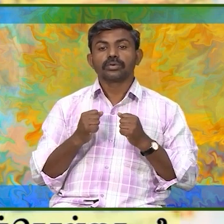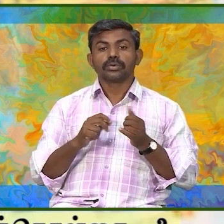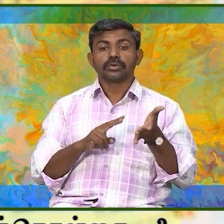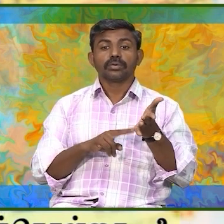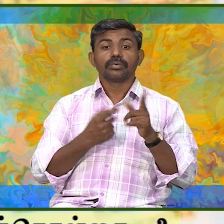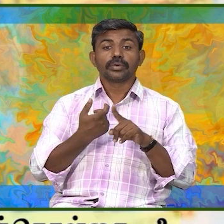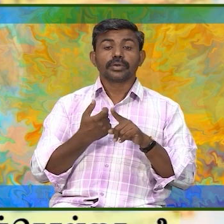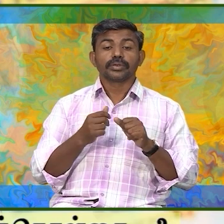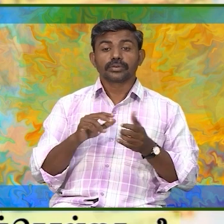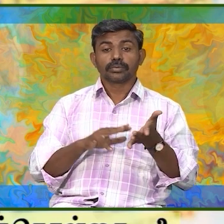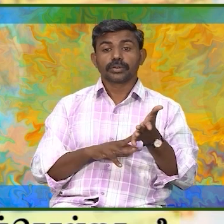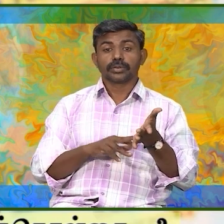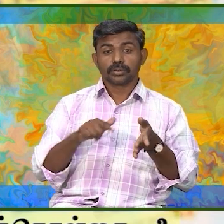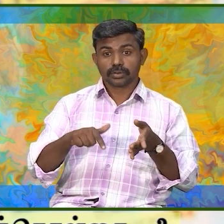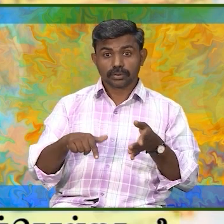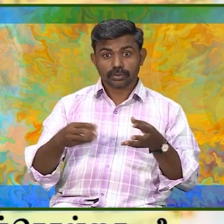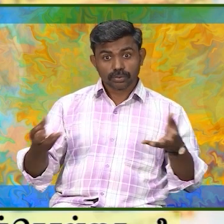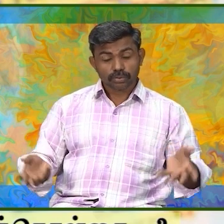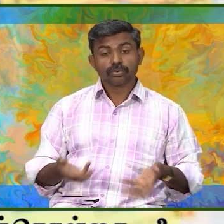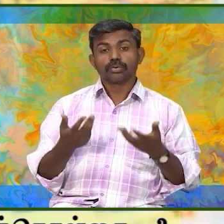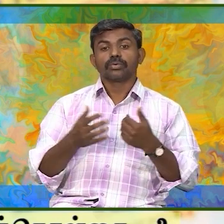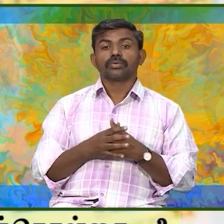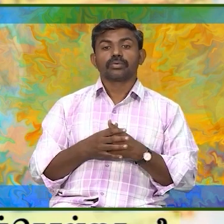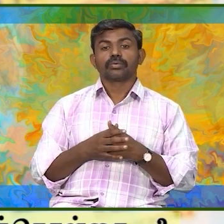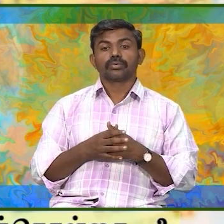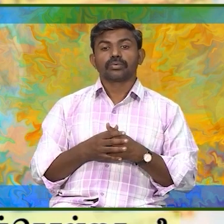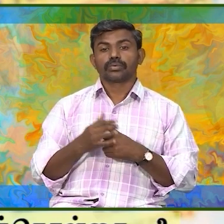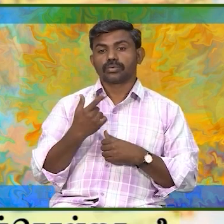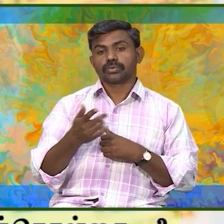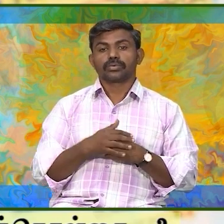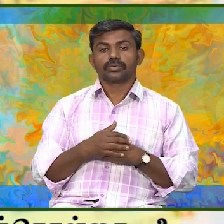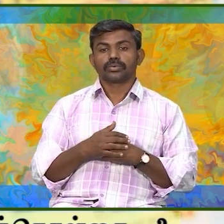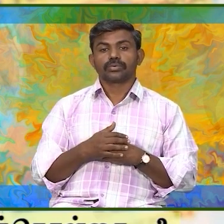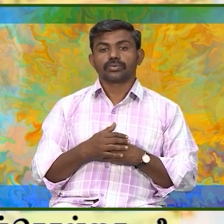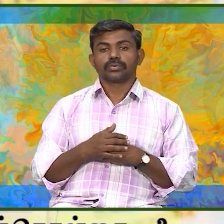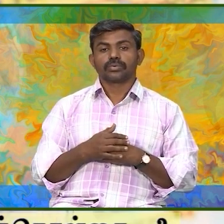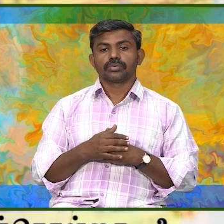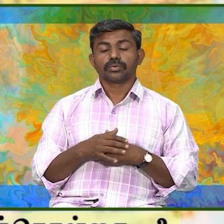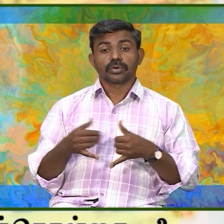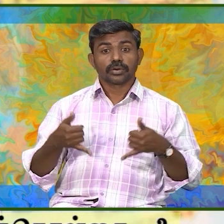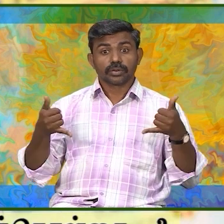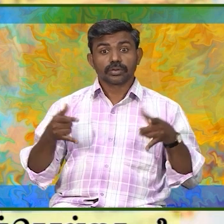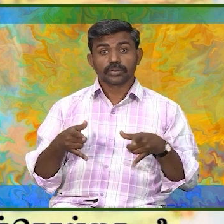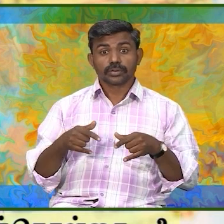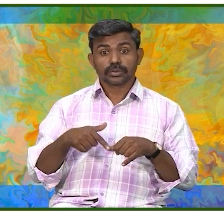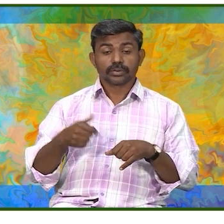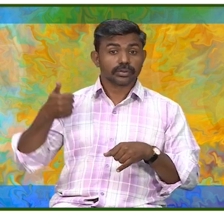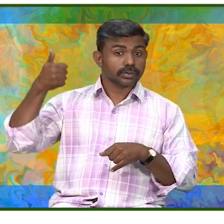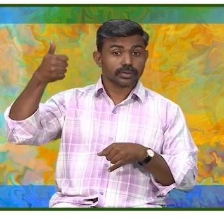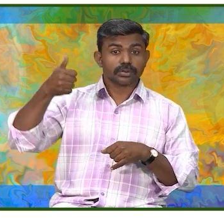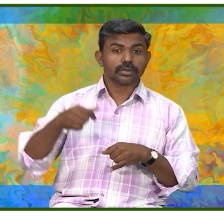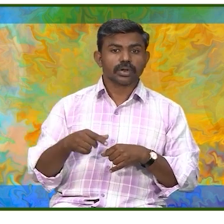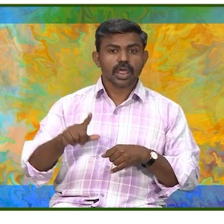வி கே கிருஷ்ணமேனன். அவர் தான் இந்த சொல்லை நமக்கு உருவாக்கி கொடுத்தார். இந்த அணிசேரா இயக்கத்து